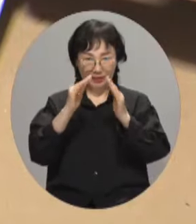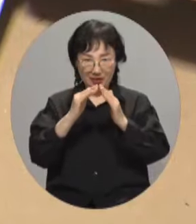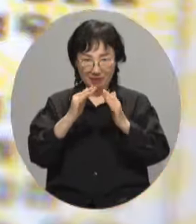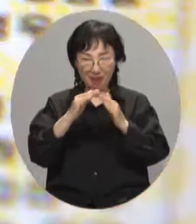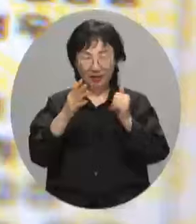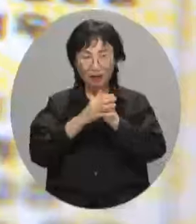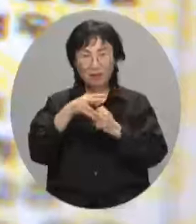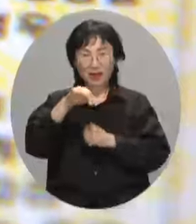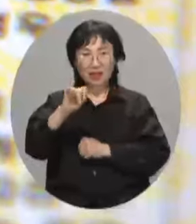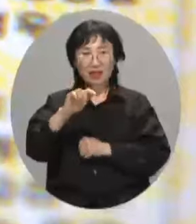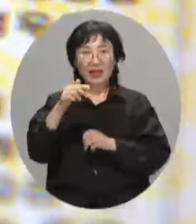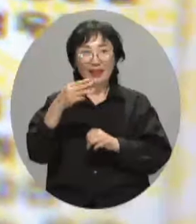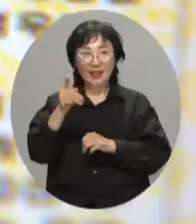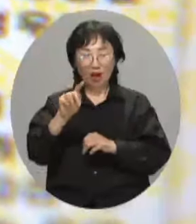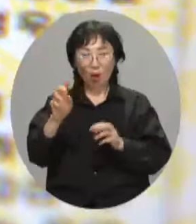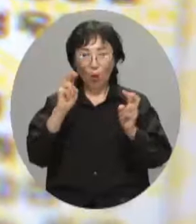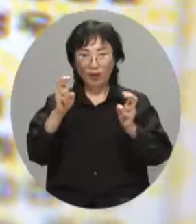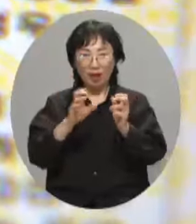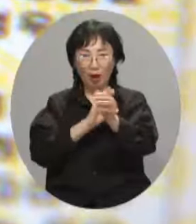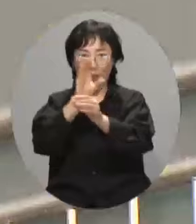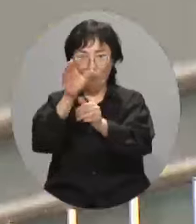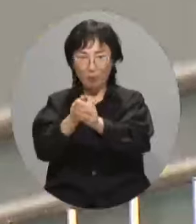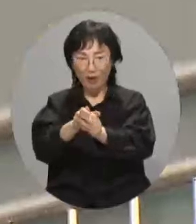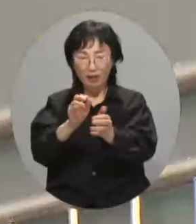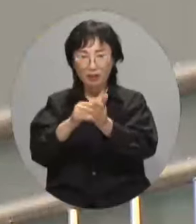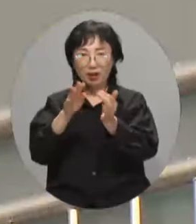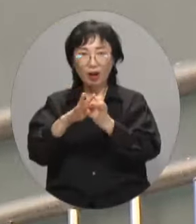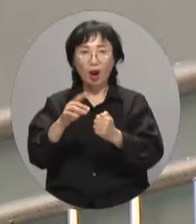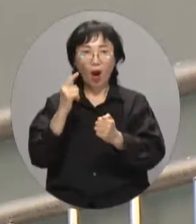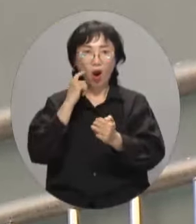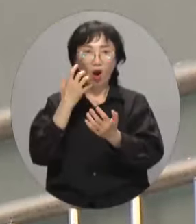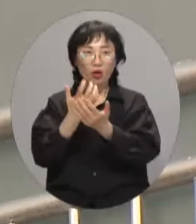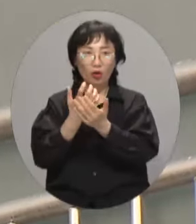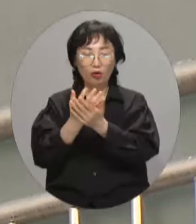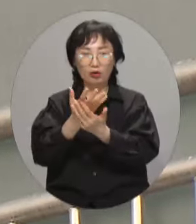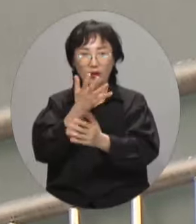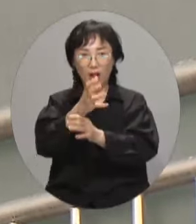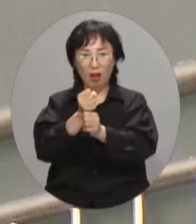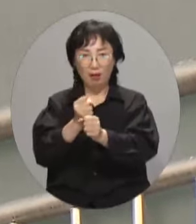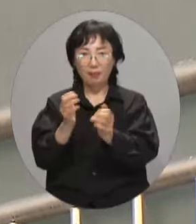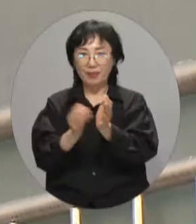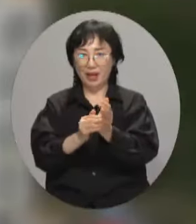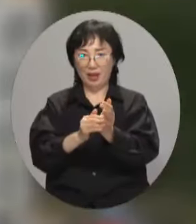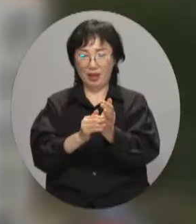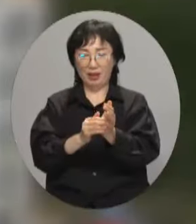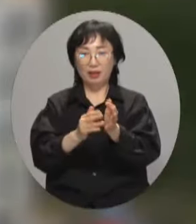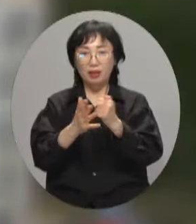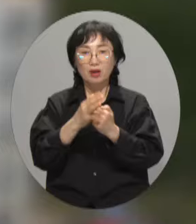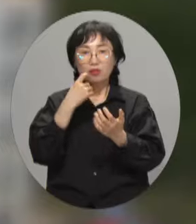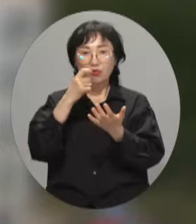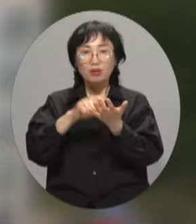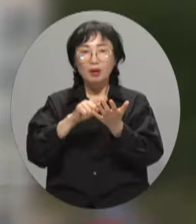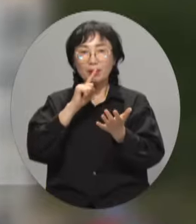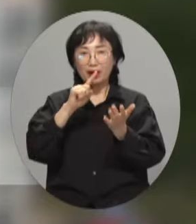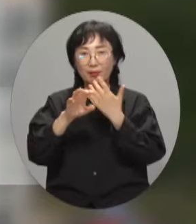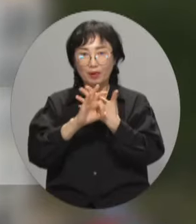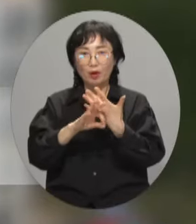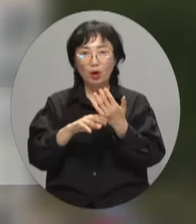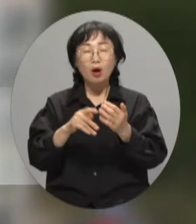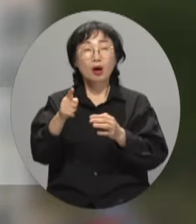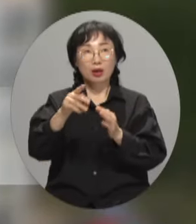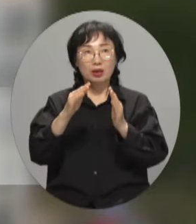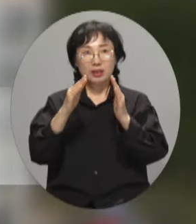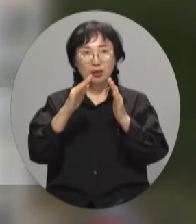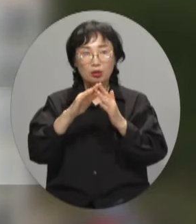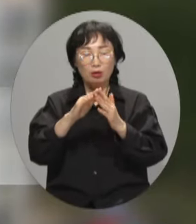뒤 신탁회사 동의 없이 허위 임대차 계약을 맺은 혐의입니다. 쉽게 말해 소유권 없는 아파트에